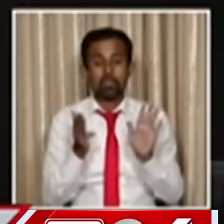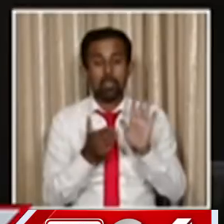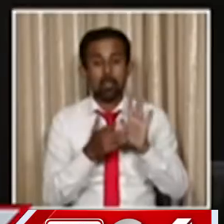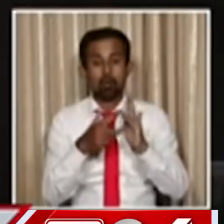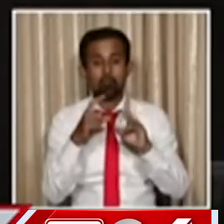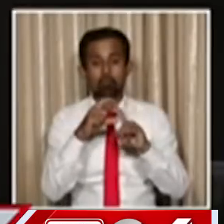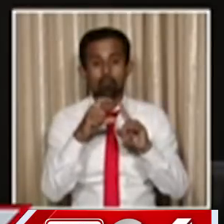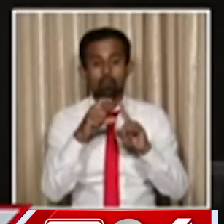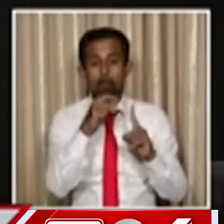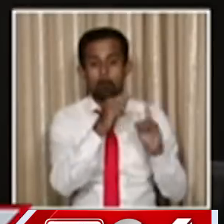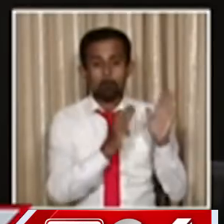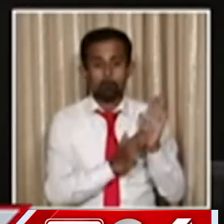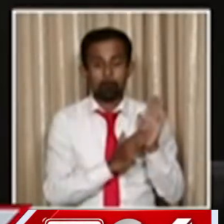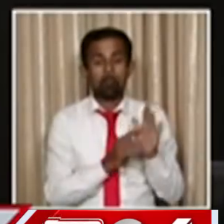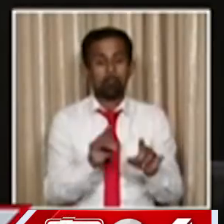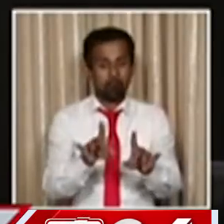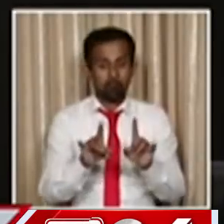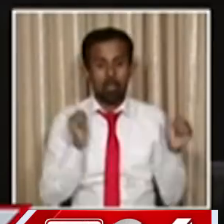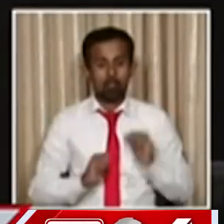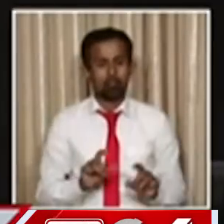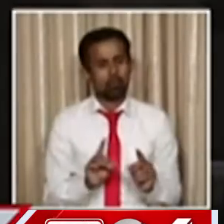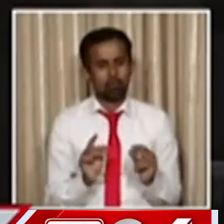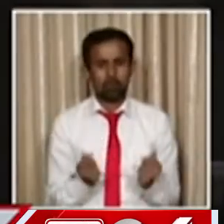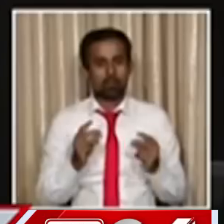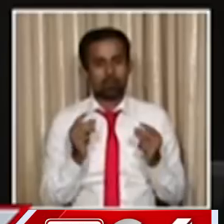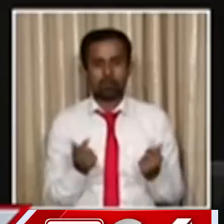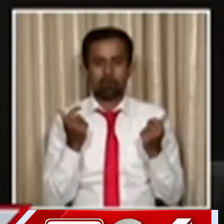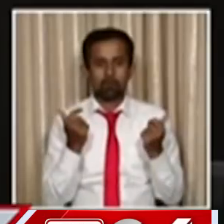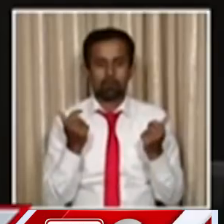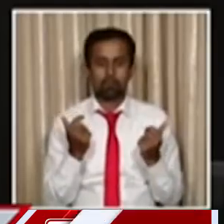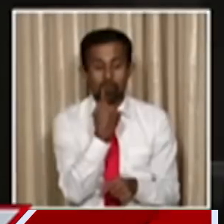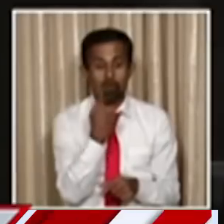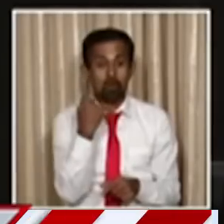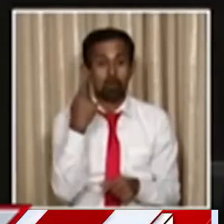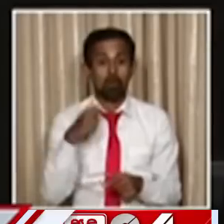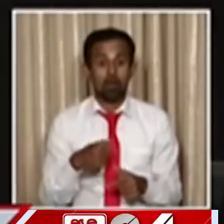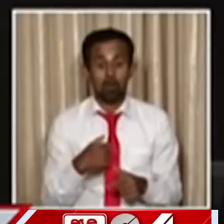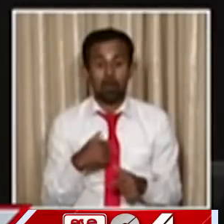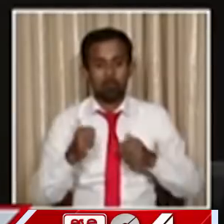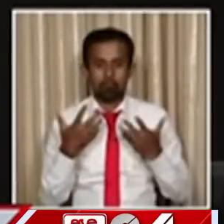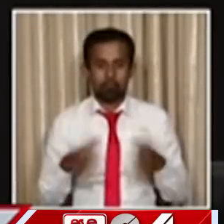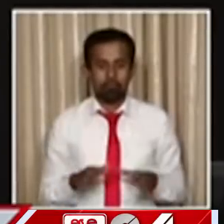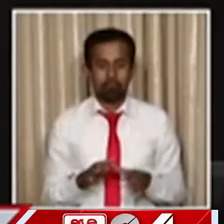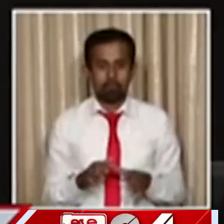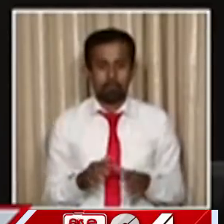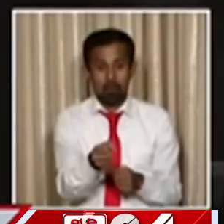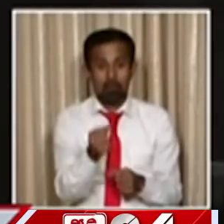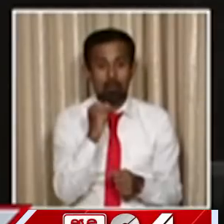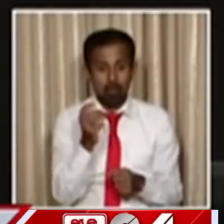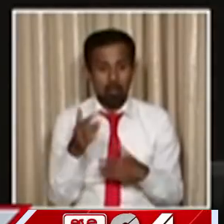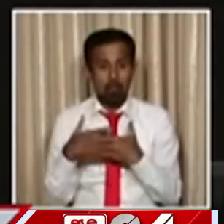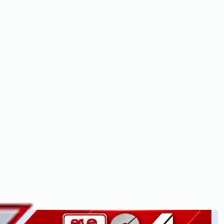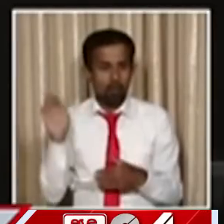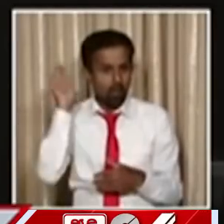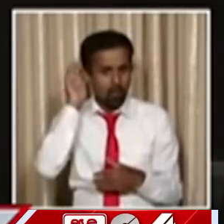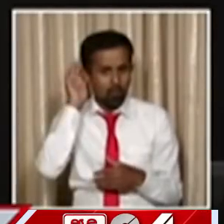මෝදි අගමැතිතුමා අඳින ඇඳුම ඇඳ ගමන් මම දැනගත්තා බඩු හරි කියලා මං අඳිනකොටම දවසක් කැබිනට් මණ්ඩලයේ ඉඳලා රත්ය අපි